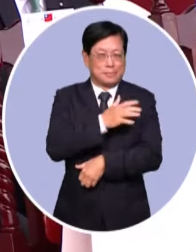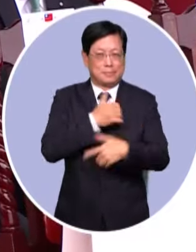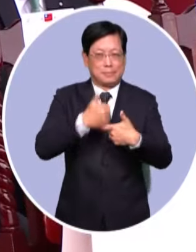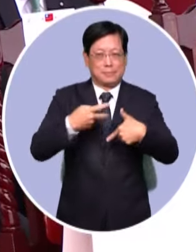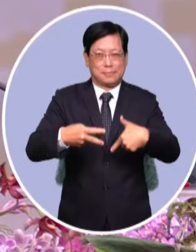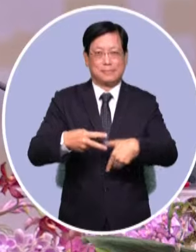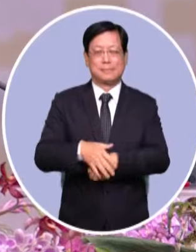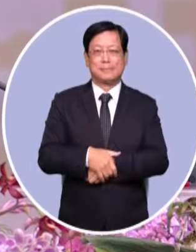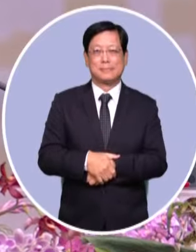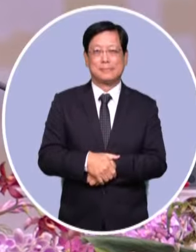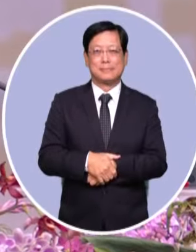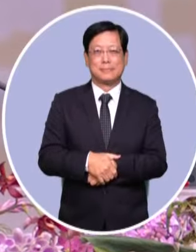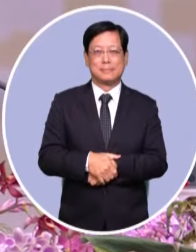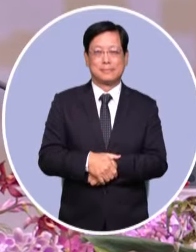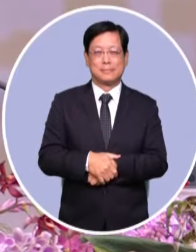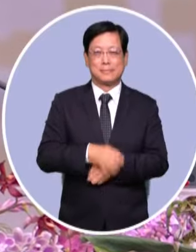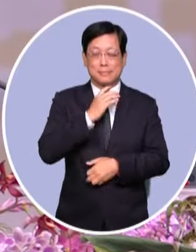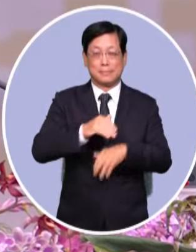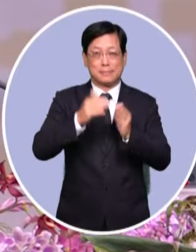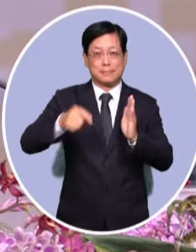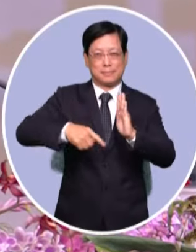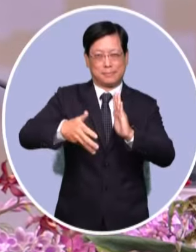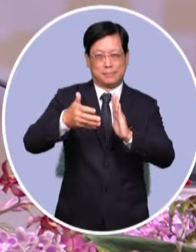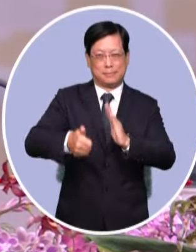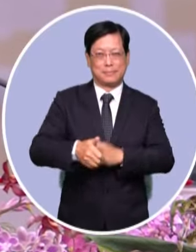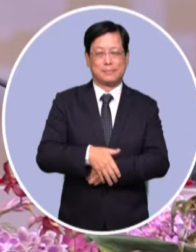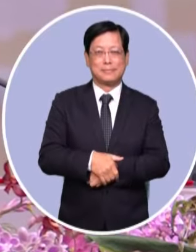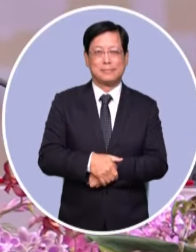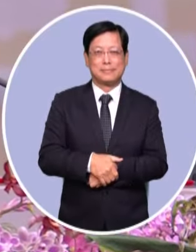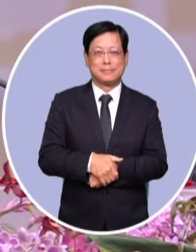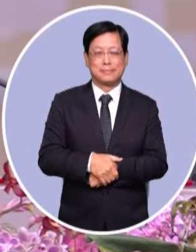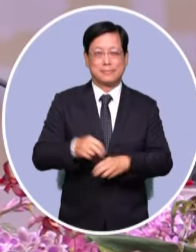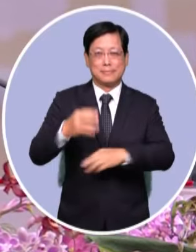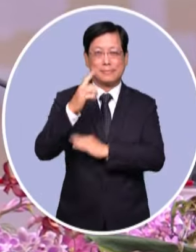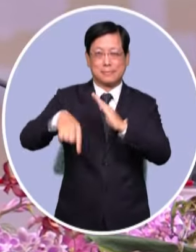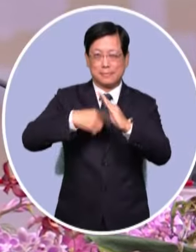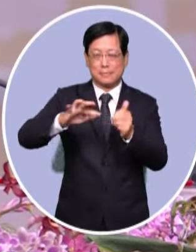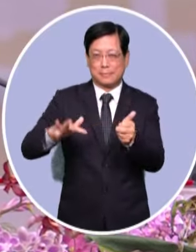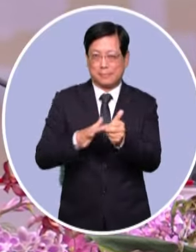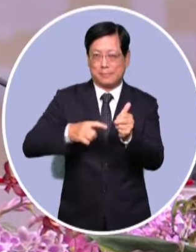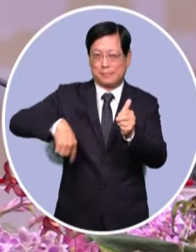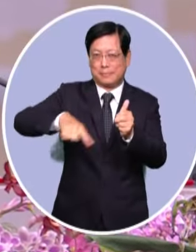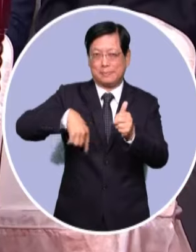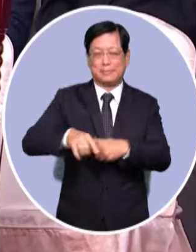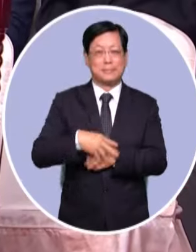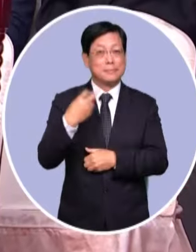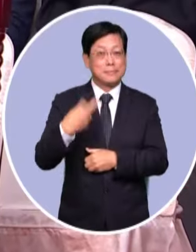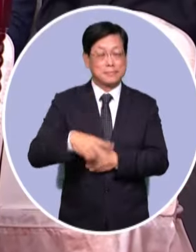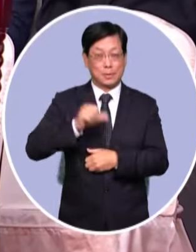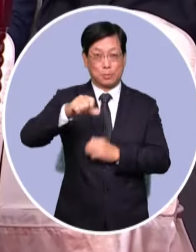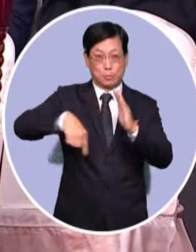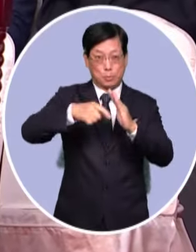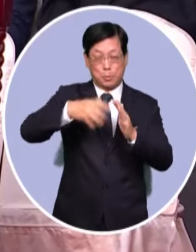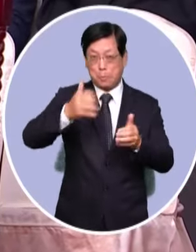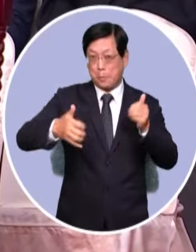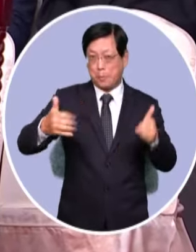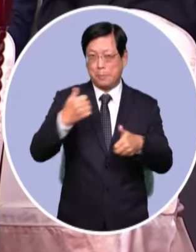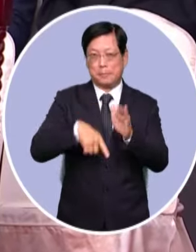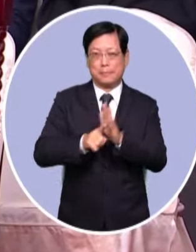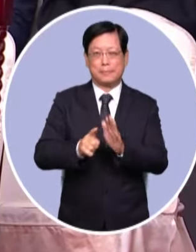副总统、卓荣泰院长、行政院团队，还有五院的院长代